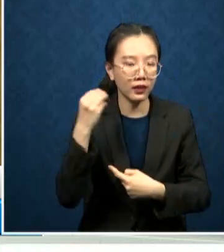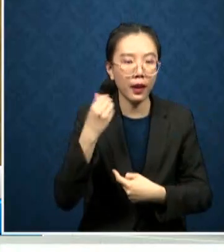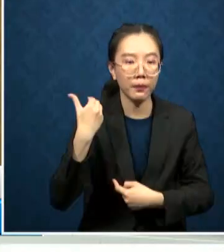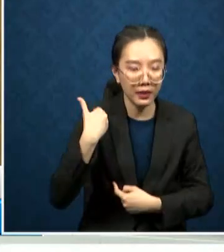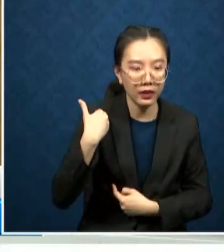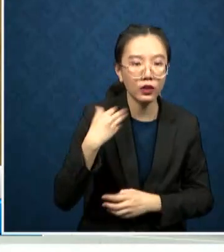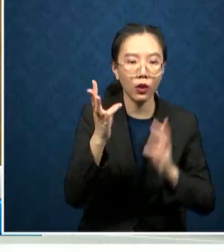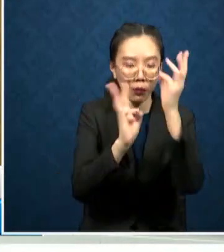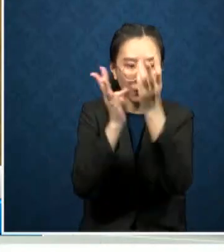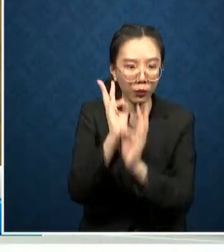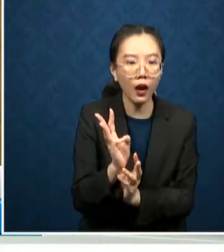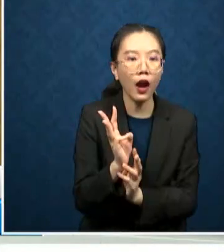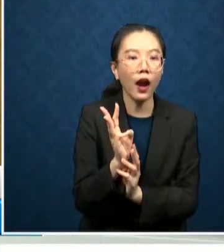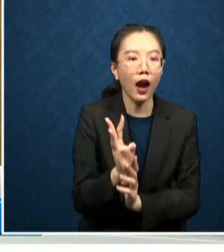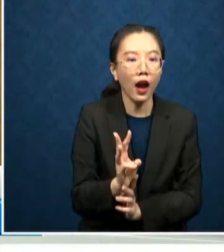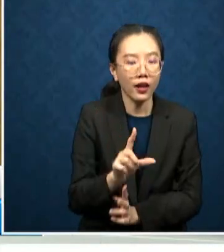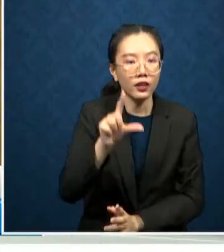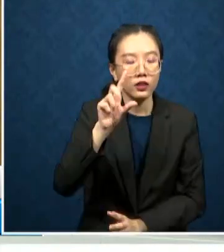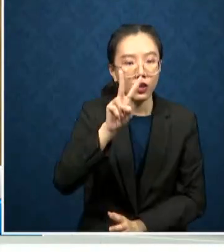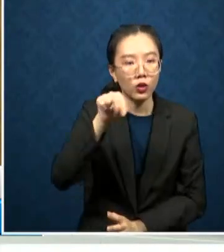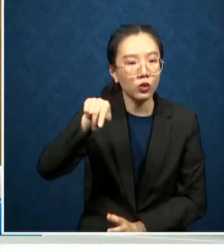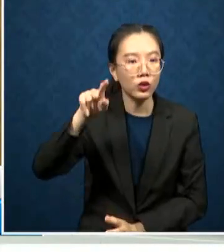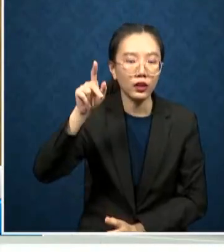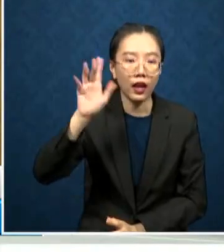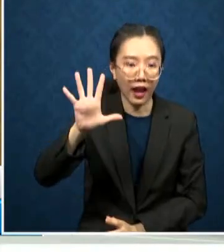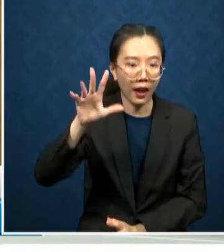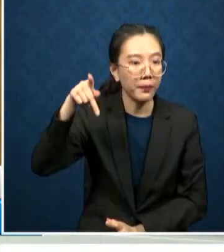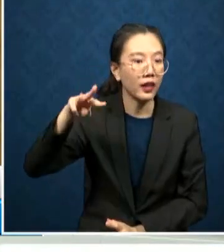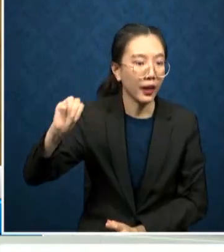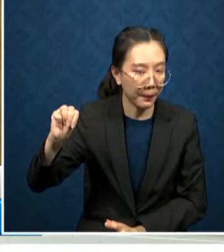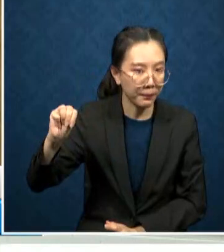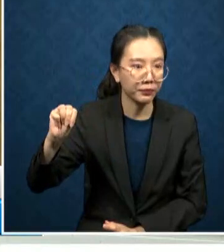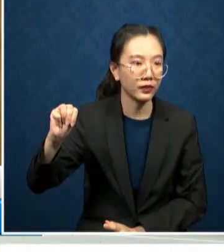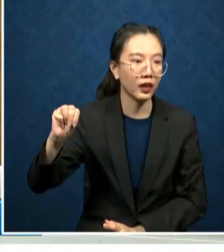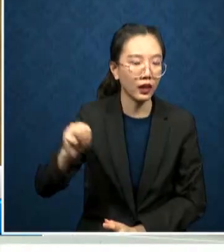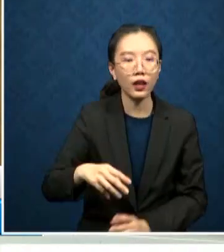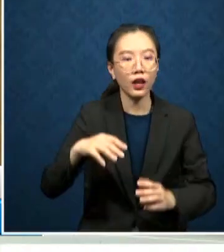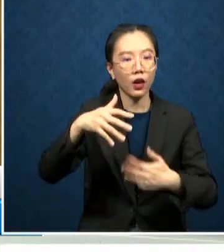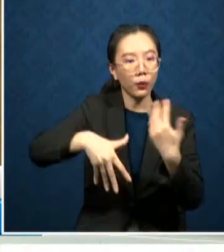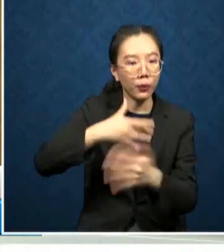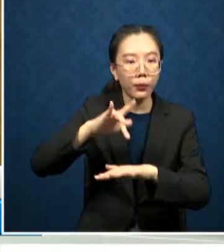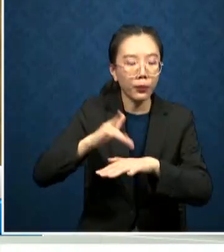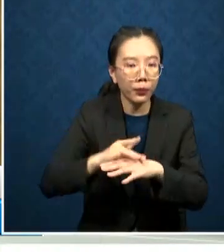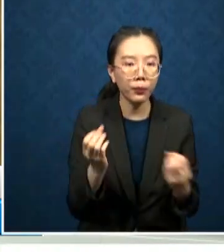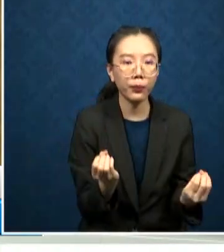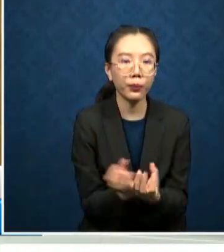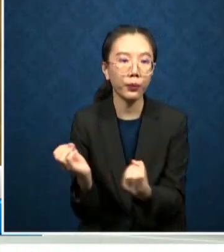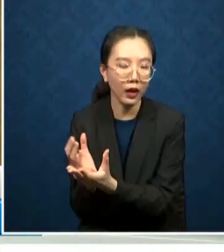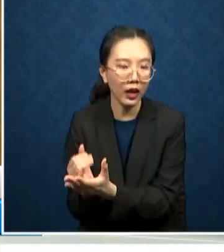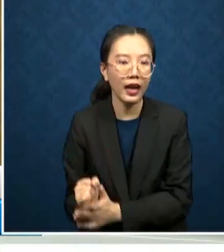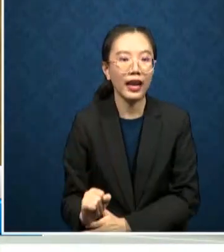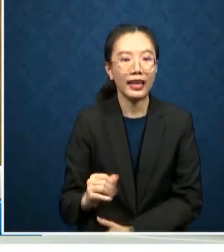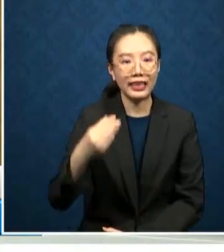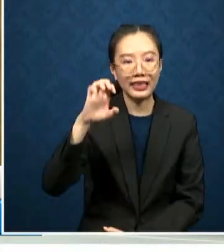PM2.5การจัดการกากอุตสาหกรรมการประเมินผลกระทบสิ่งแวดล้อมซึ่งได้แก่ eia